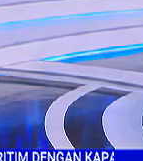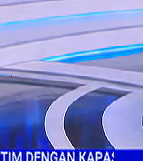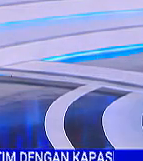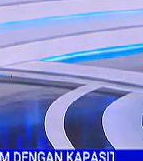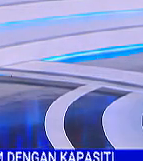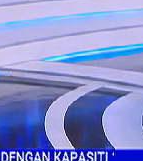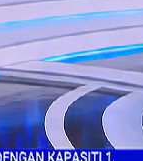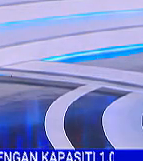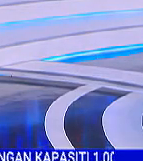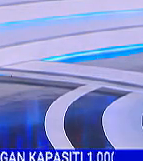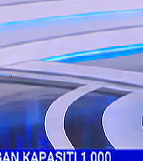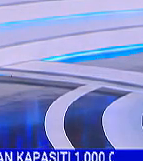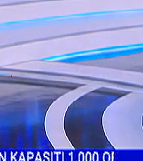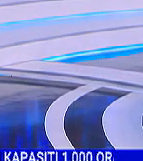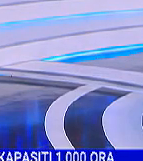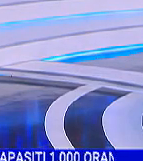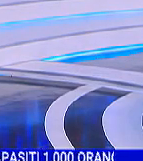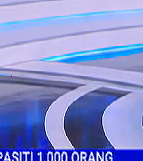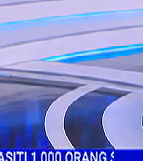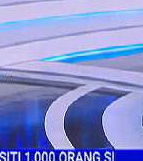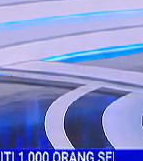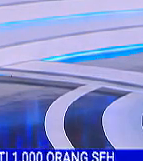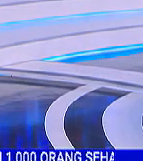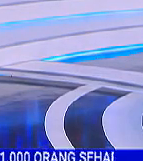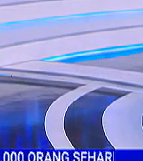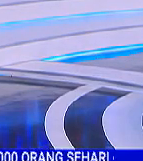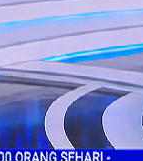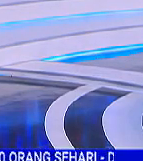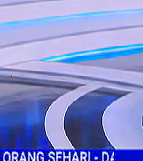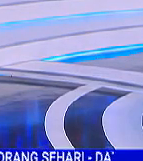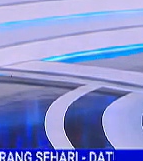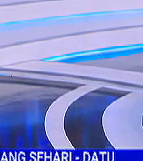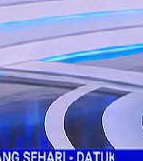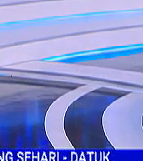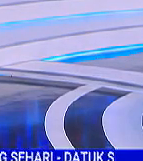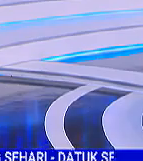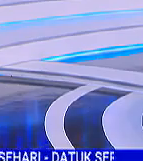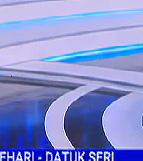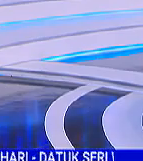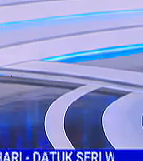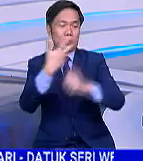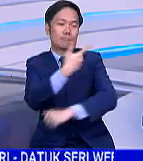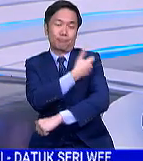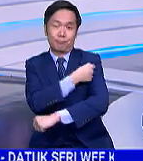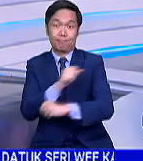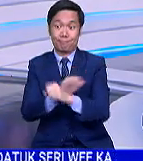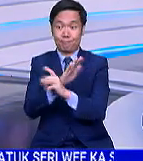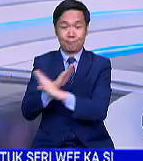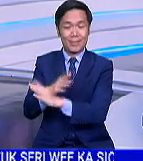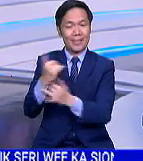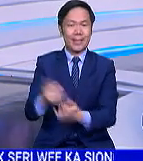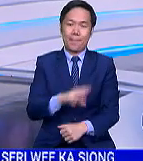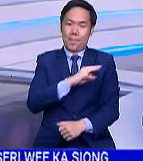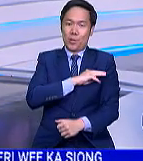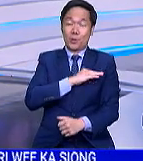di seluruh sasaran pelan pemulihan negara dan capaian 80 ratus populasi di bak sinasi Kementerian pelancongan